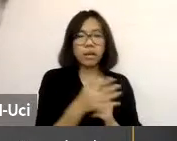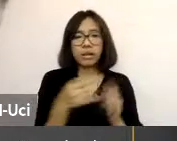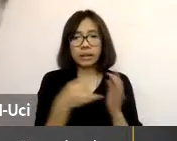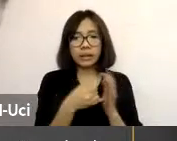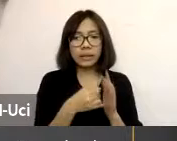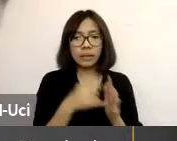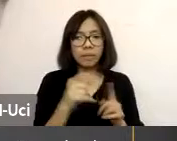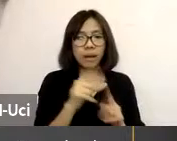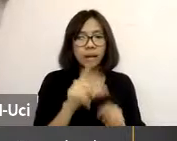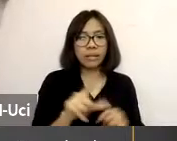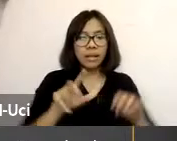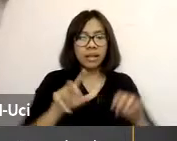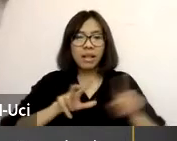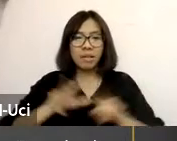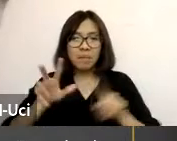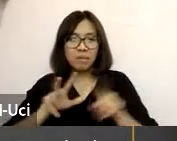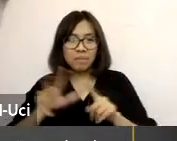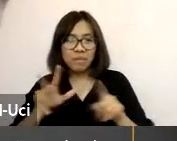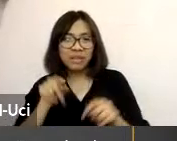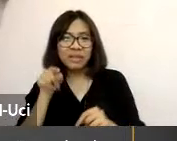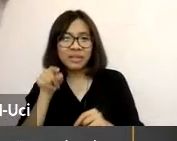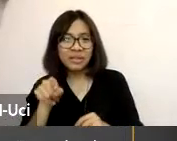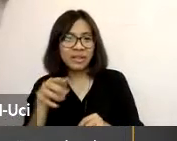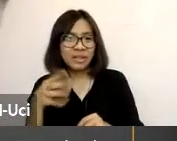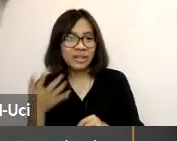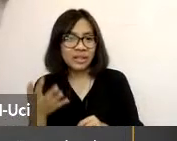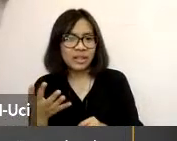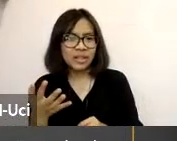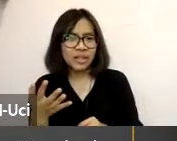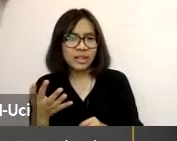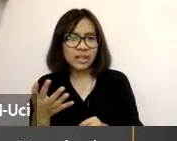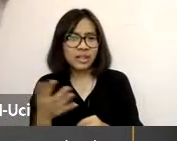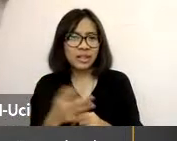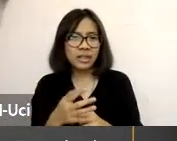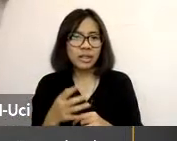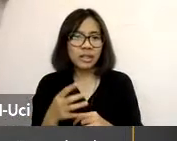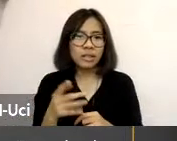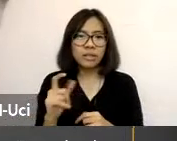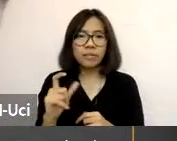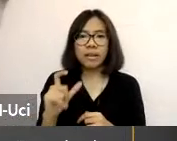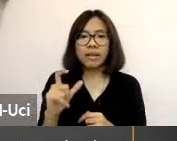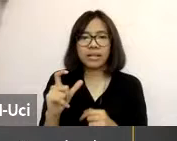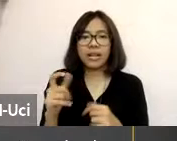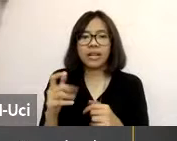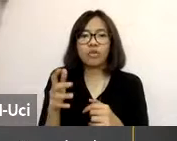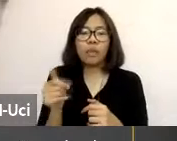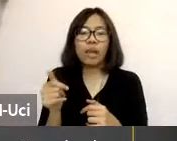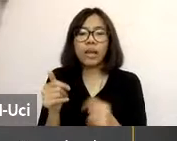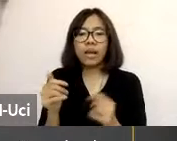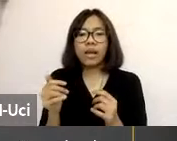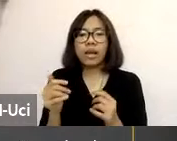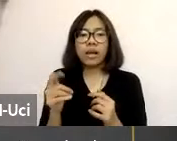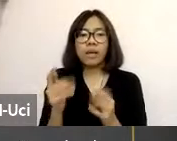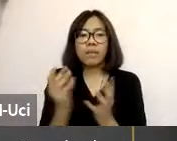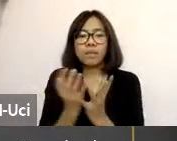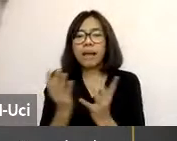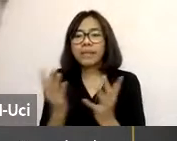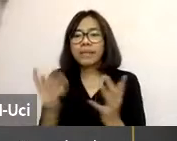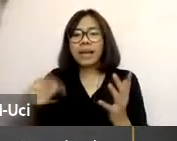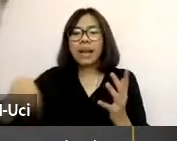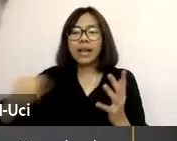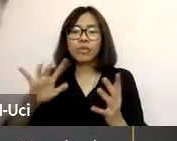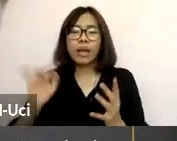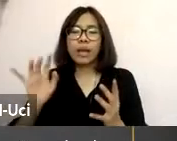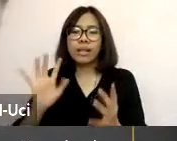untuk melindungi konsumen secara mandiri maupun meconer komunal pada umumnya agar tidak terjadi konsumen yang menjadi korban